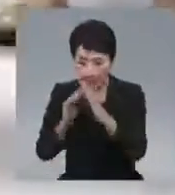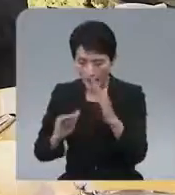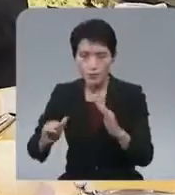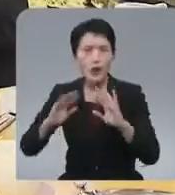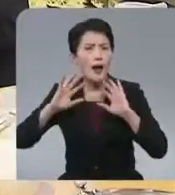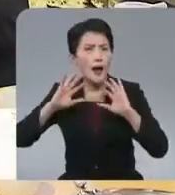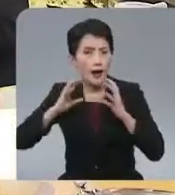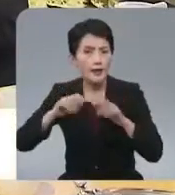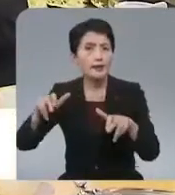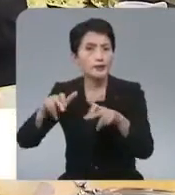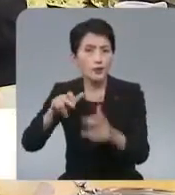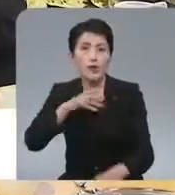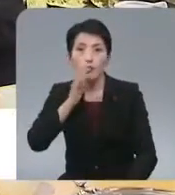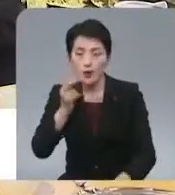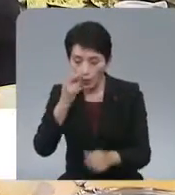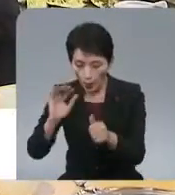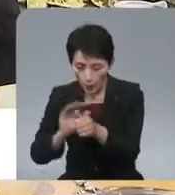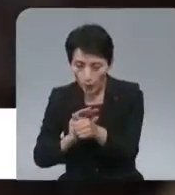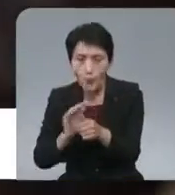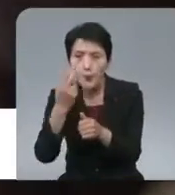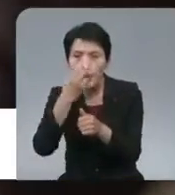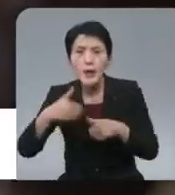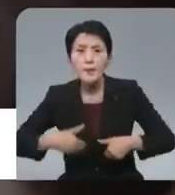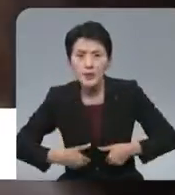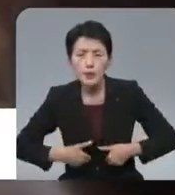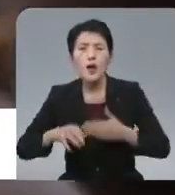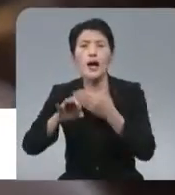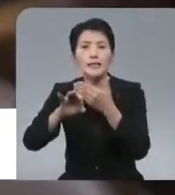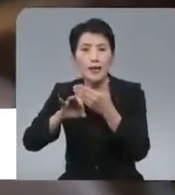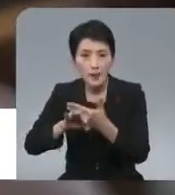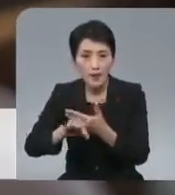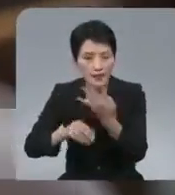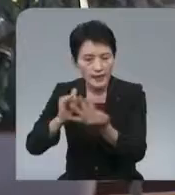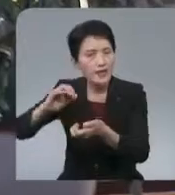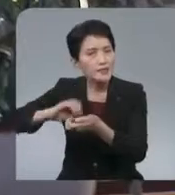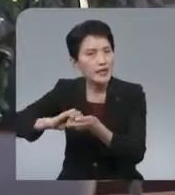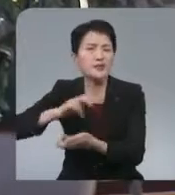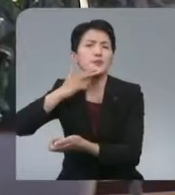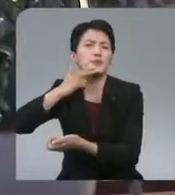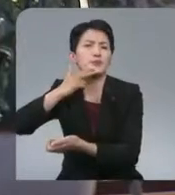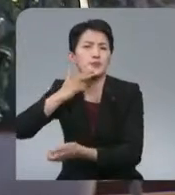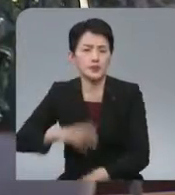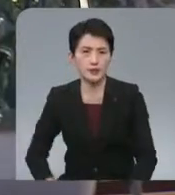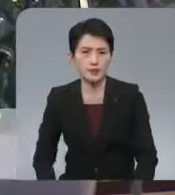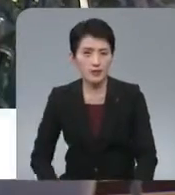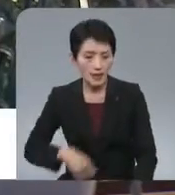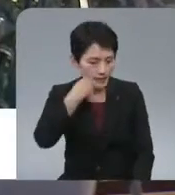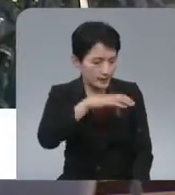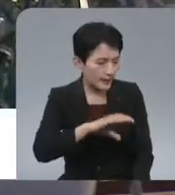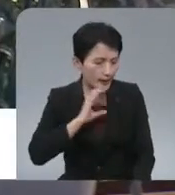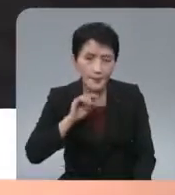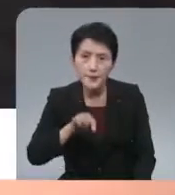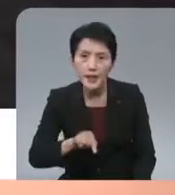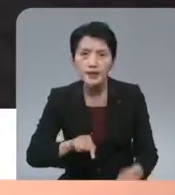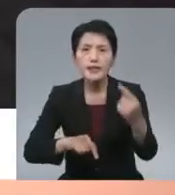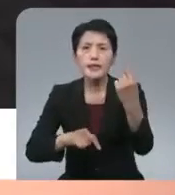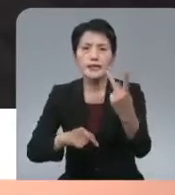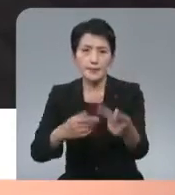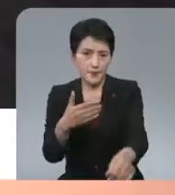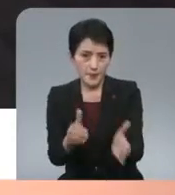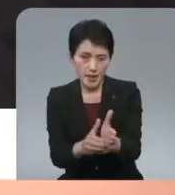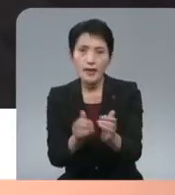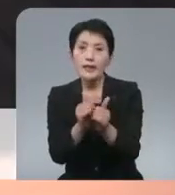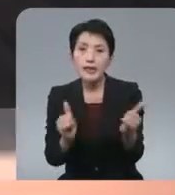на период с 18 декабря по 2 января в республике и ужесточаются карантинные меры об этом